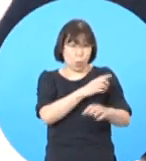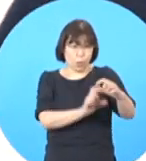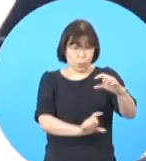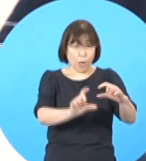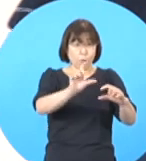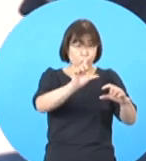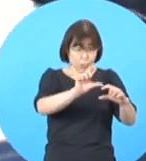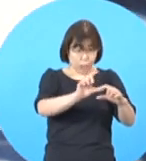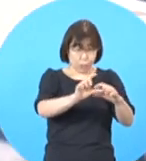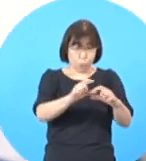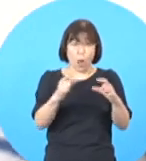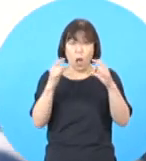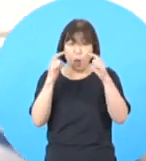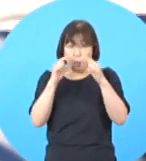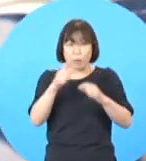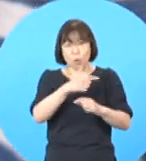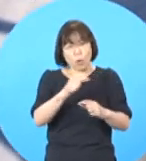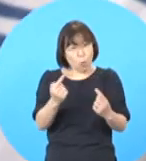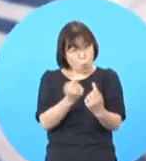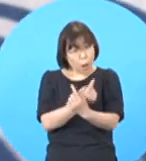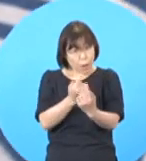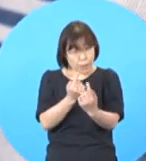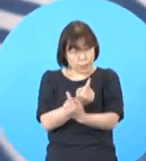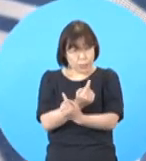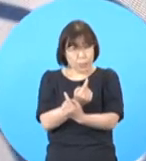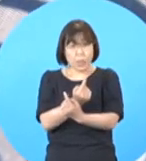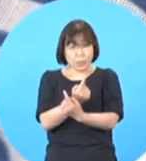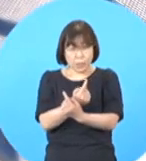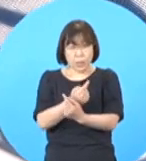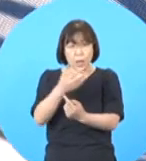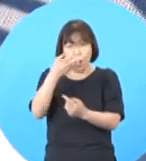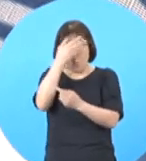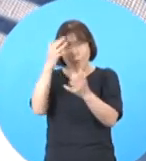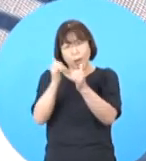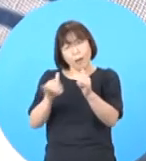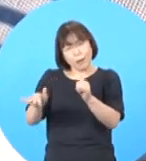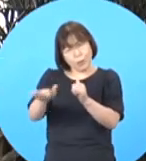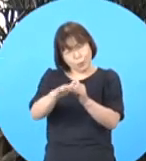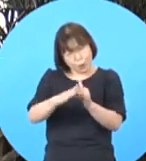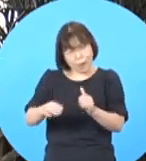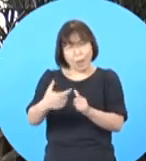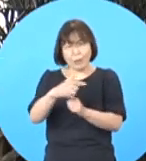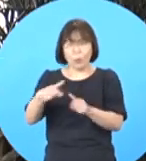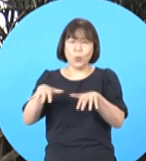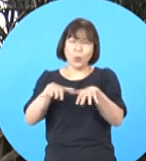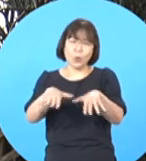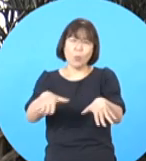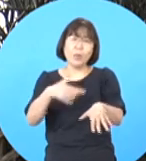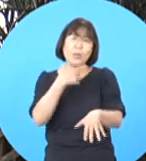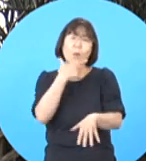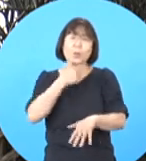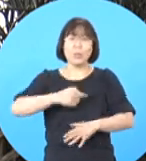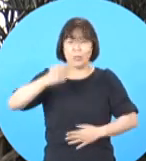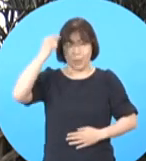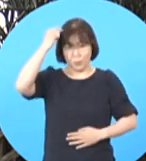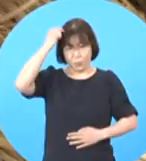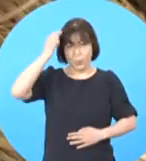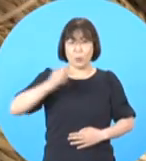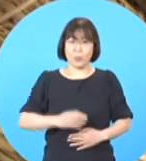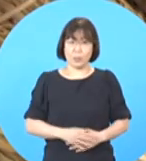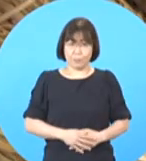か、こうやってマスクいろいろアレンジしたりとか、若い子からねいろいろ広まっていってほしいなと思います